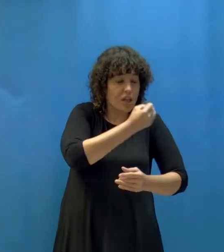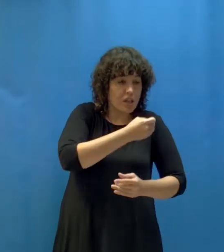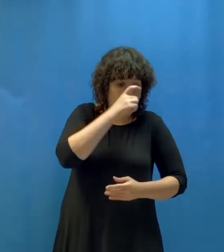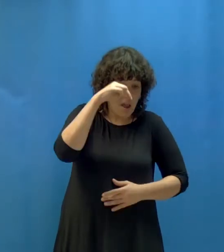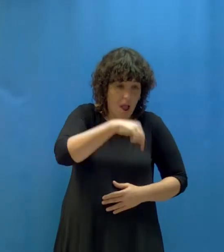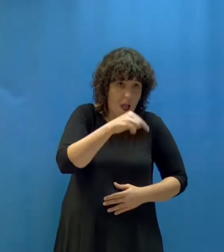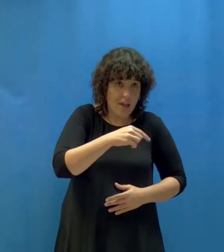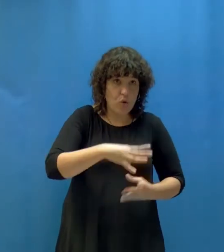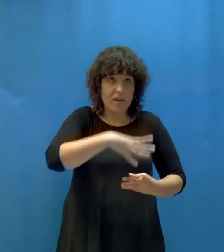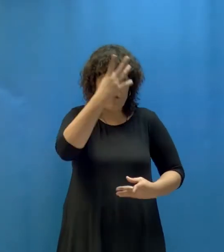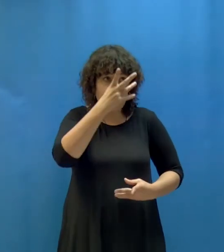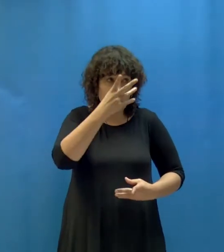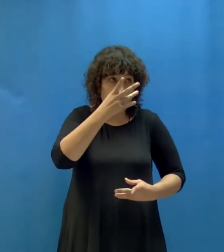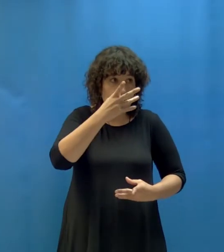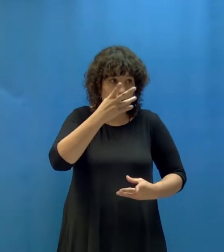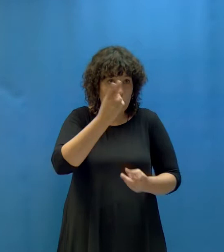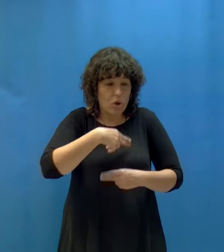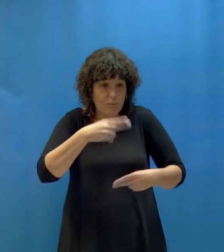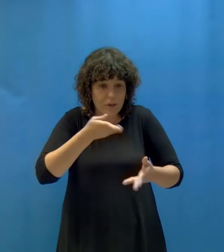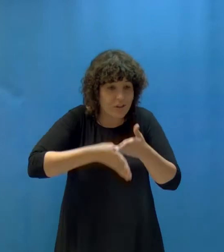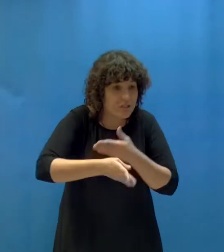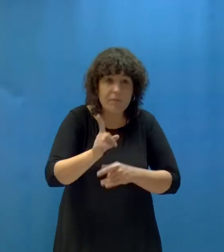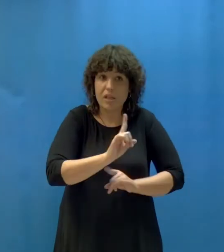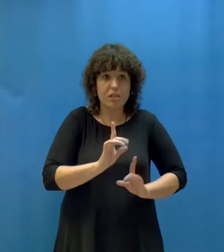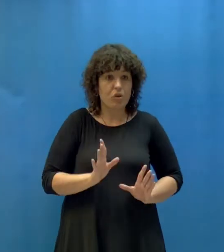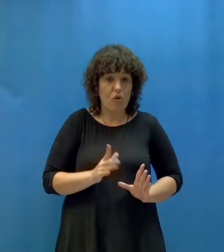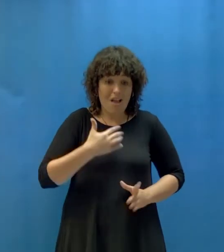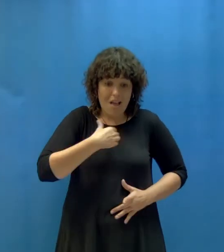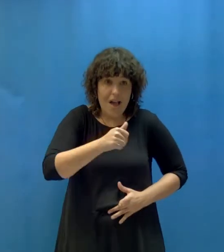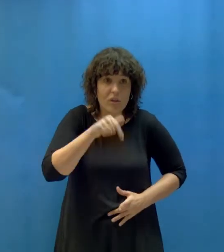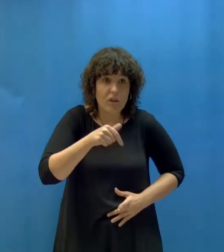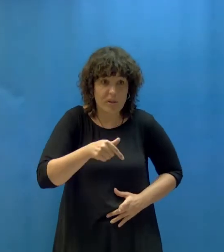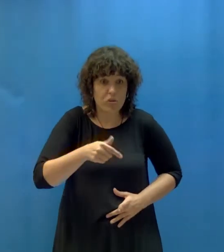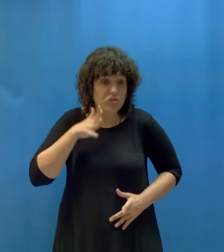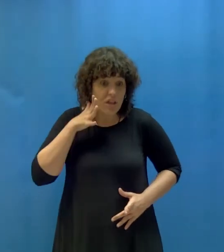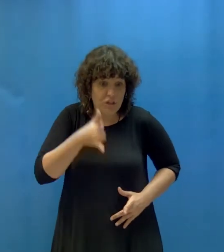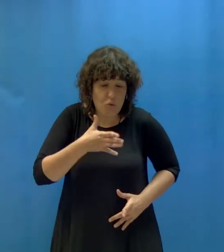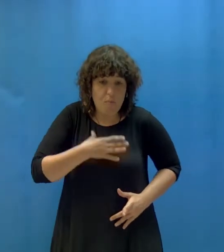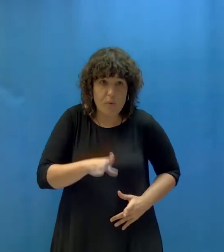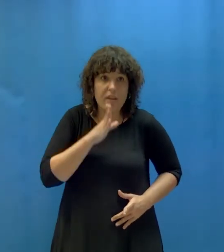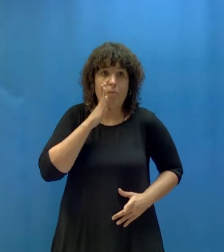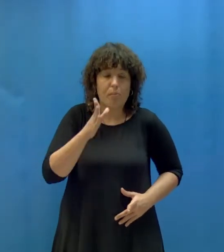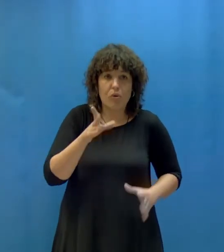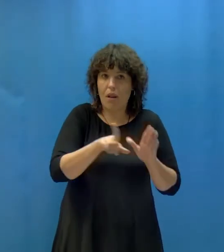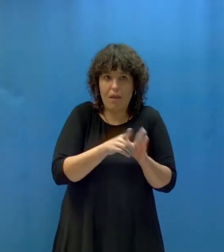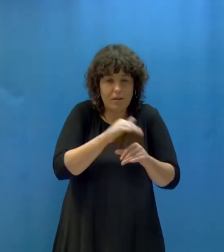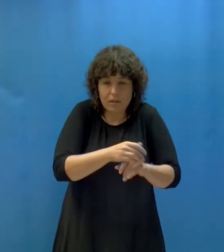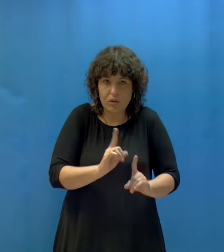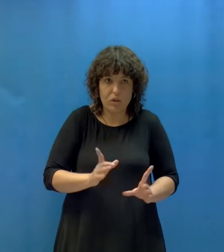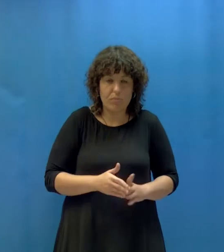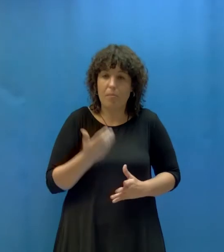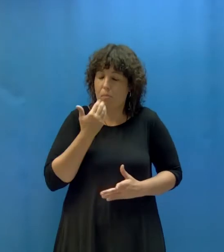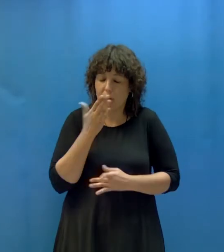els edificis municipals no són accessibles, aquest Ajuntament podria ser sancionat per incompliment de terminis. Per